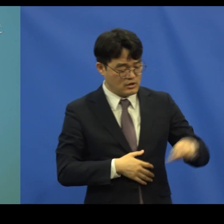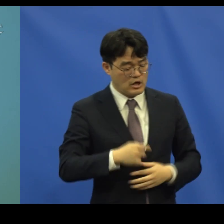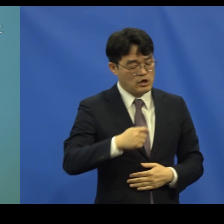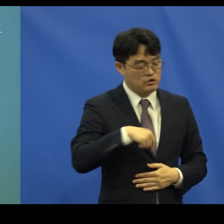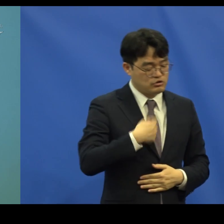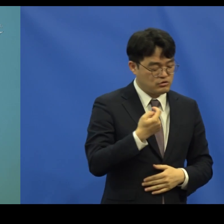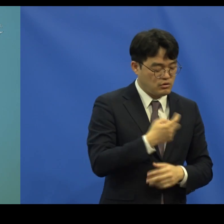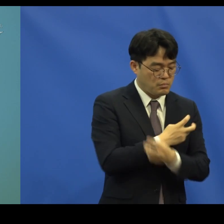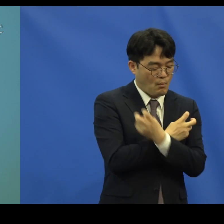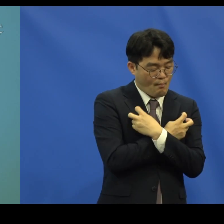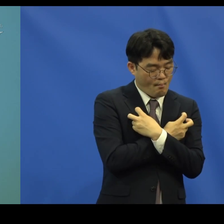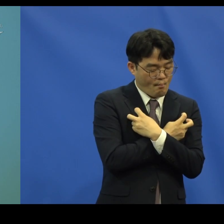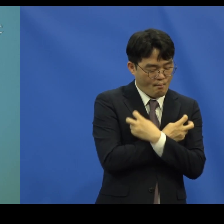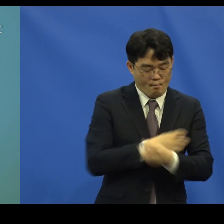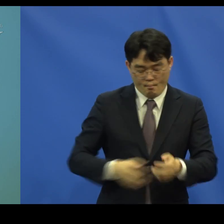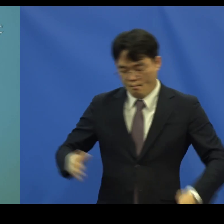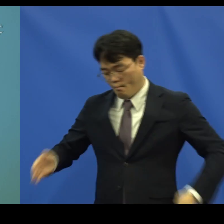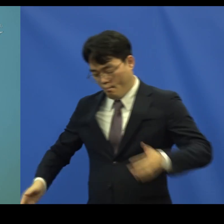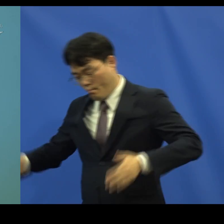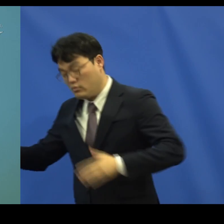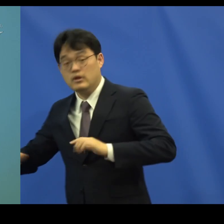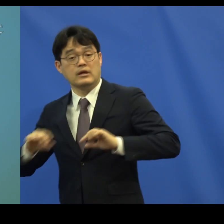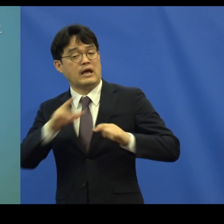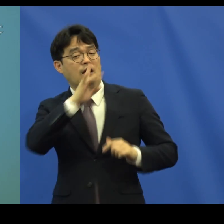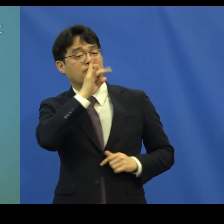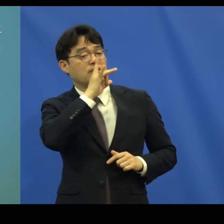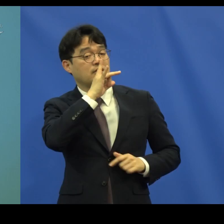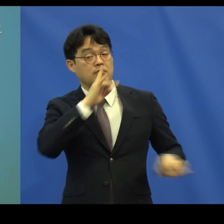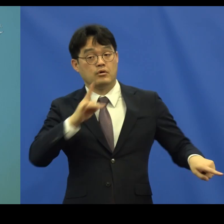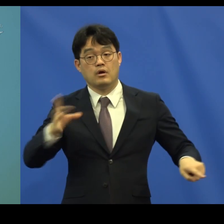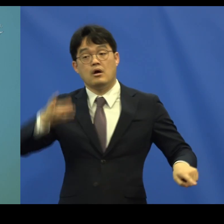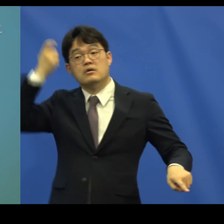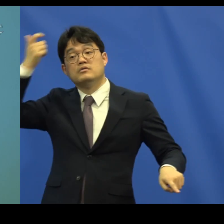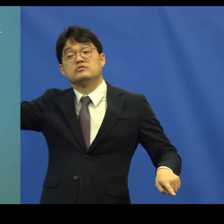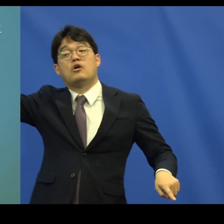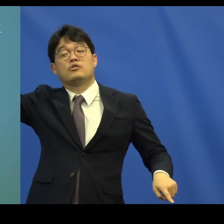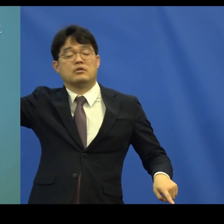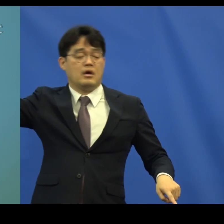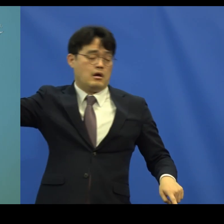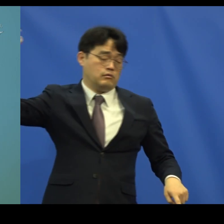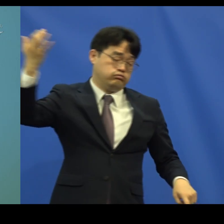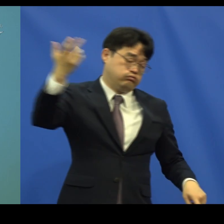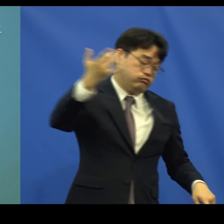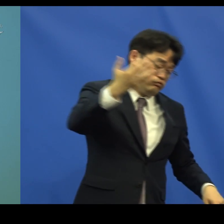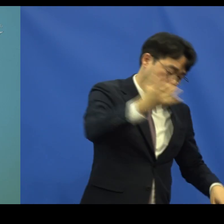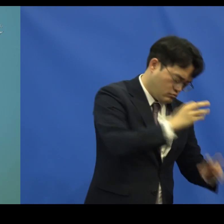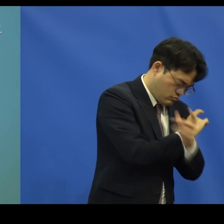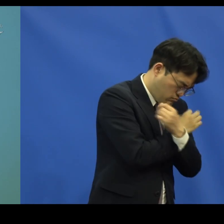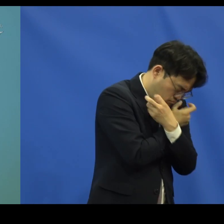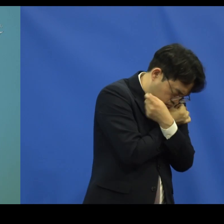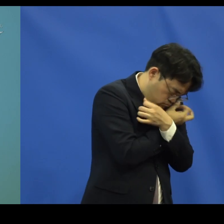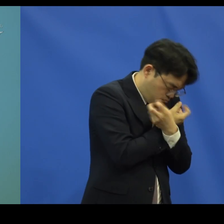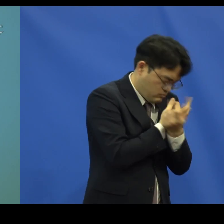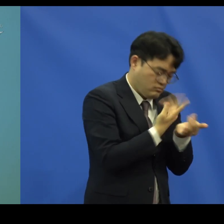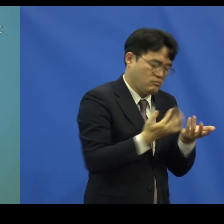겁니다. 그러니까 이런 위기의 시대는 우리에게는 답이 없어요. 4대 교회 안에서는 답을 찾을 수가 없어요.